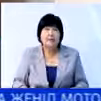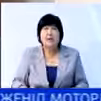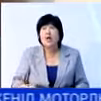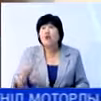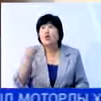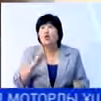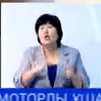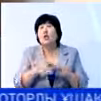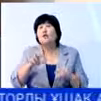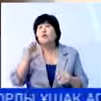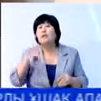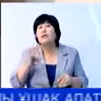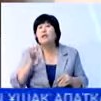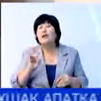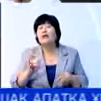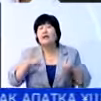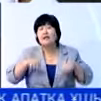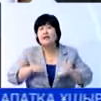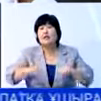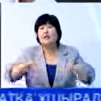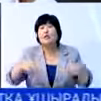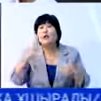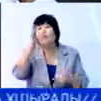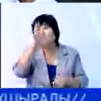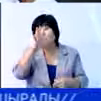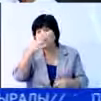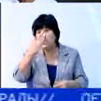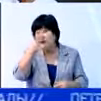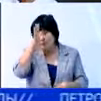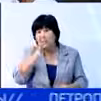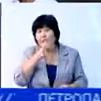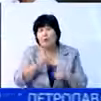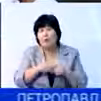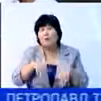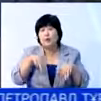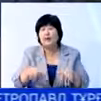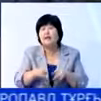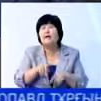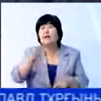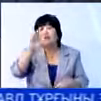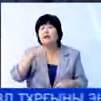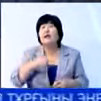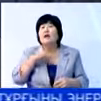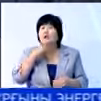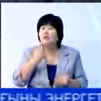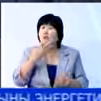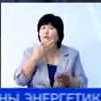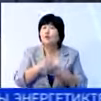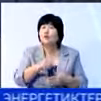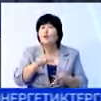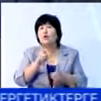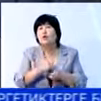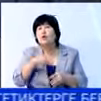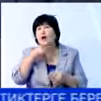Шиелі ауданында билер кеңесінің құрылғанына 5-ші ай, құрамына көптің сеніміне ие болған, елге сыйлы, сөзінде өзінде жұрт